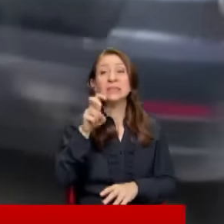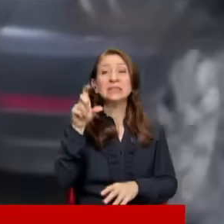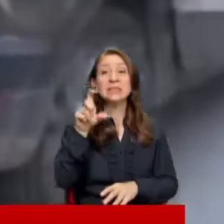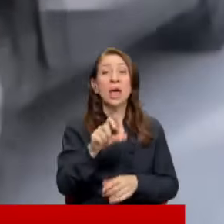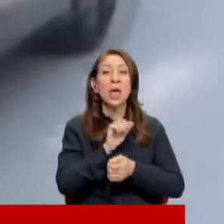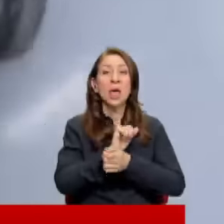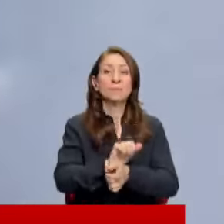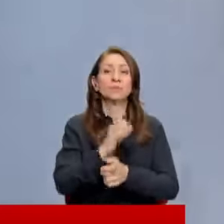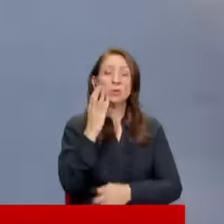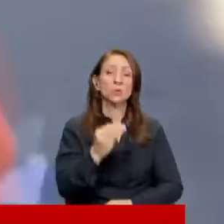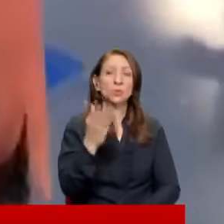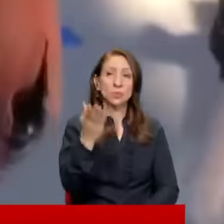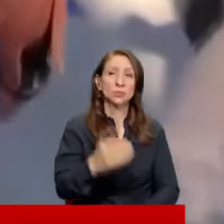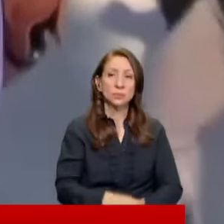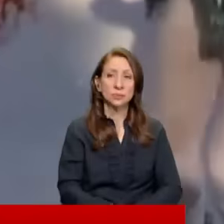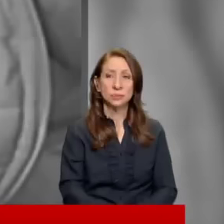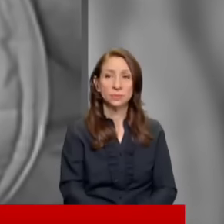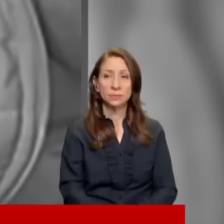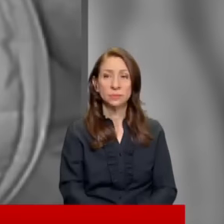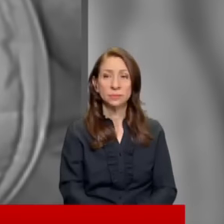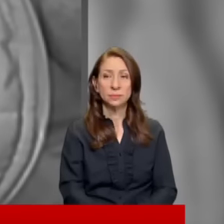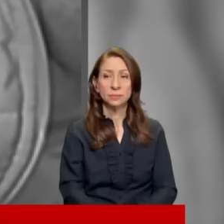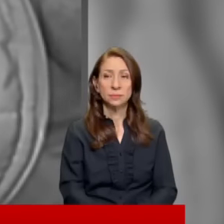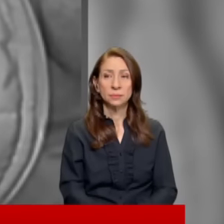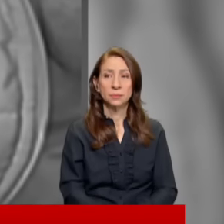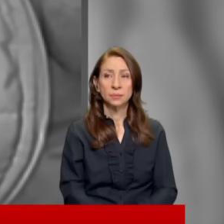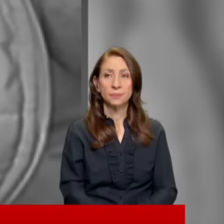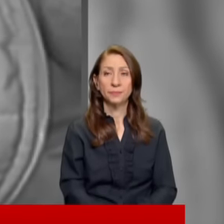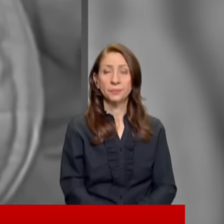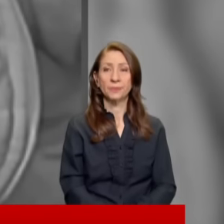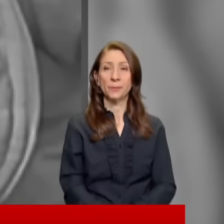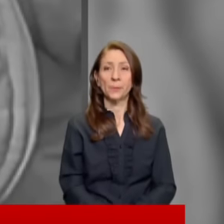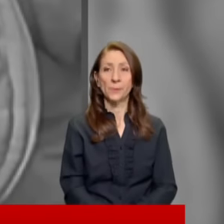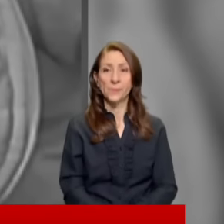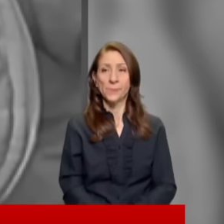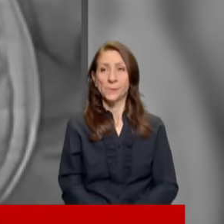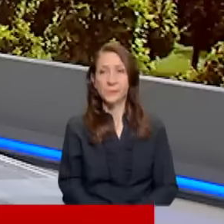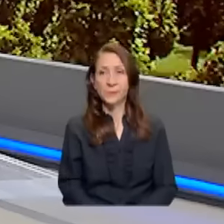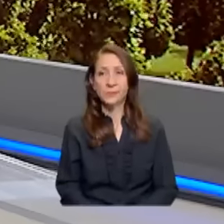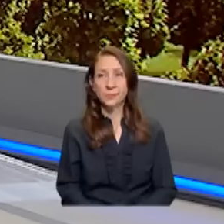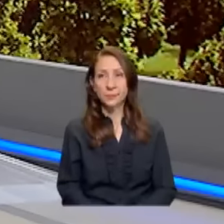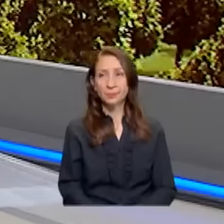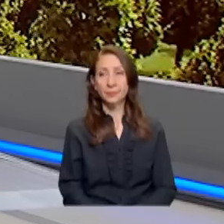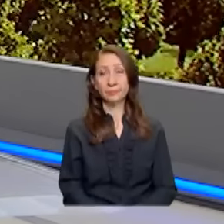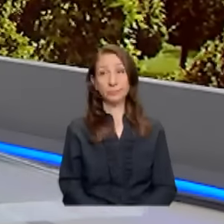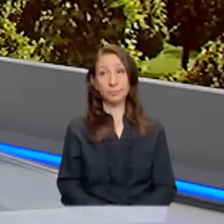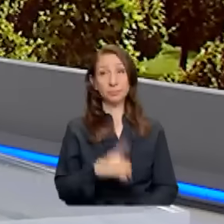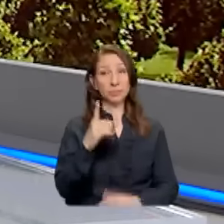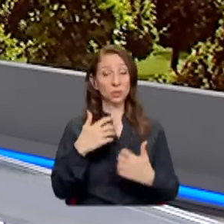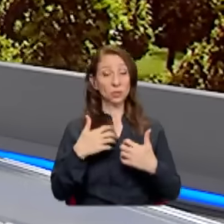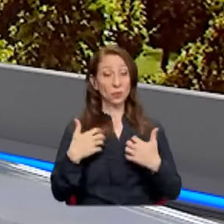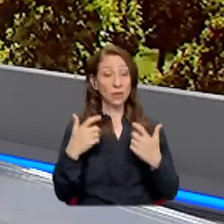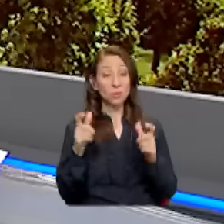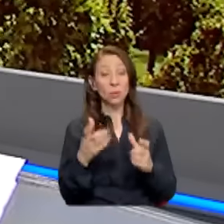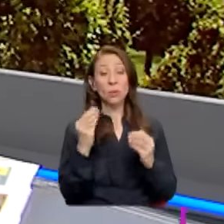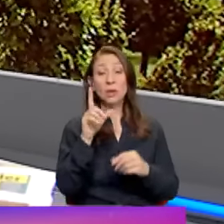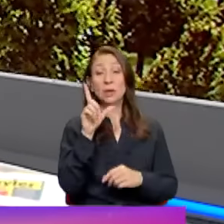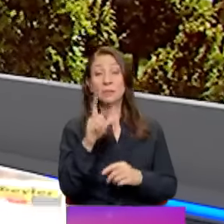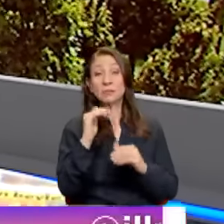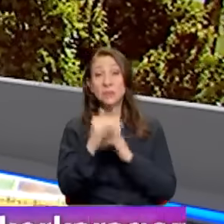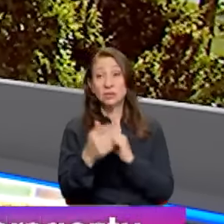ayp cezasına çarptırılmıştı ya bazı insanlara güvenmeyeceksin Bir güvencelerin de olması gerekiyor